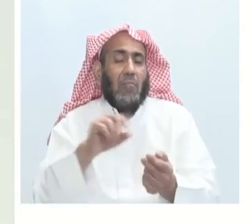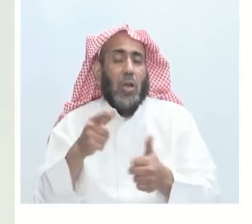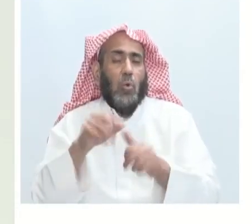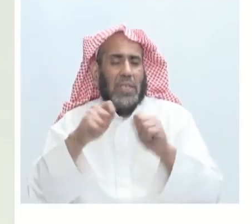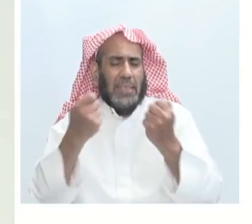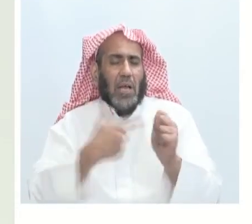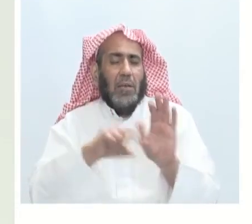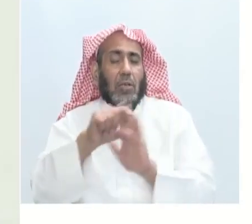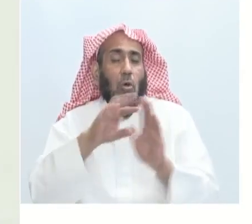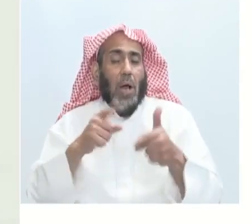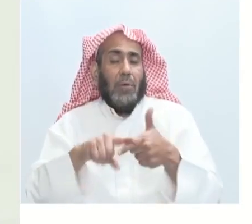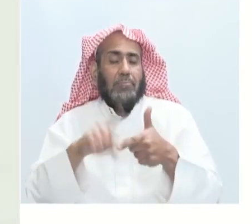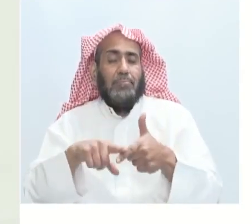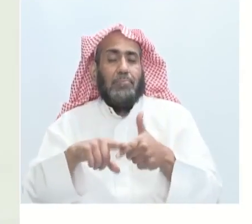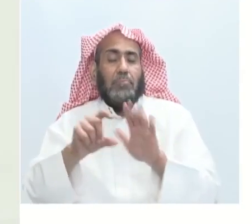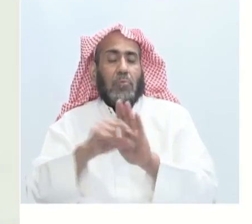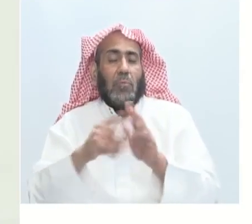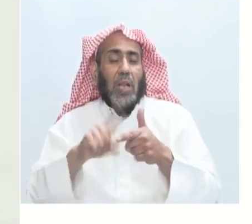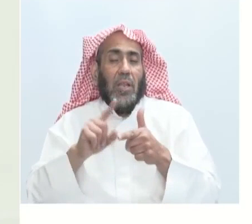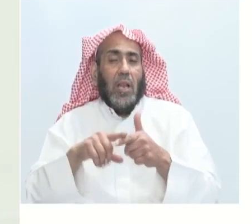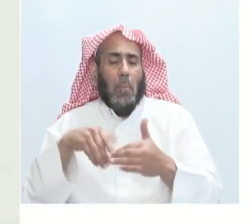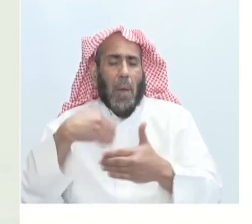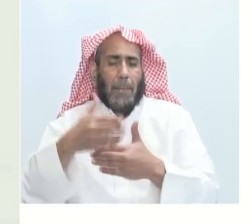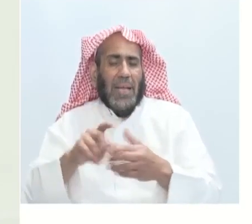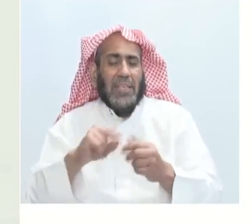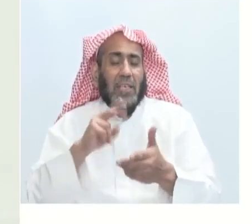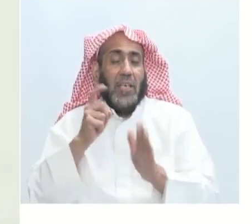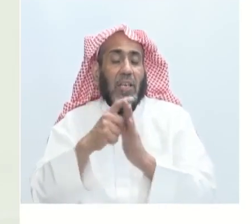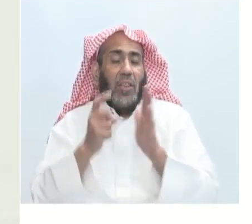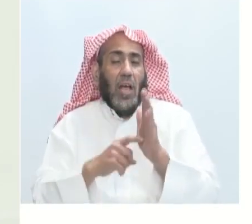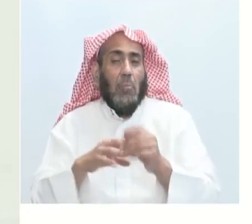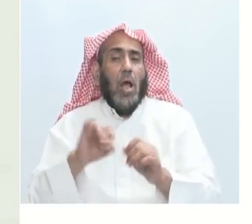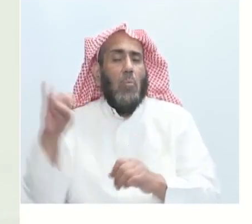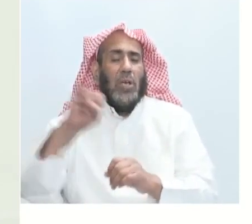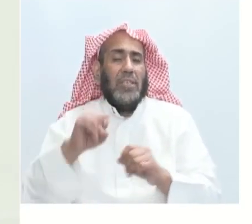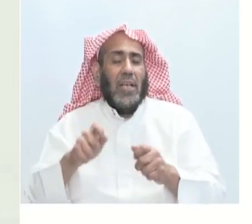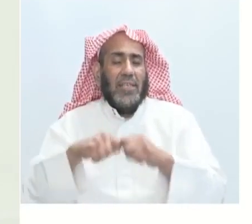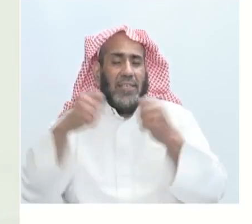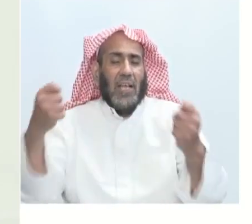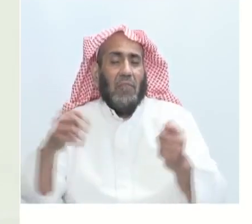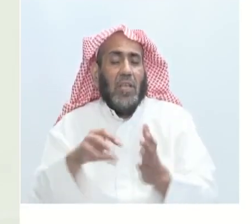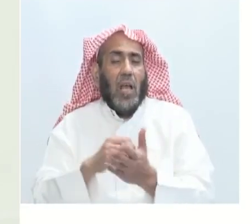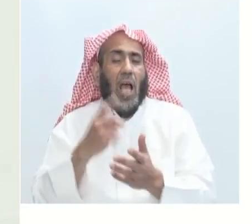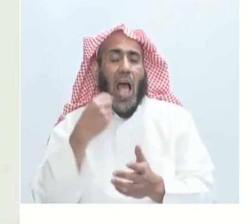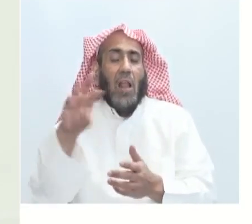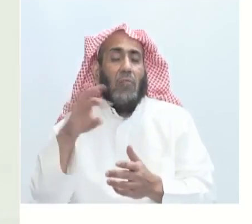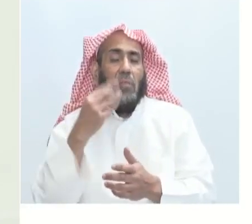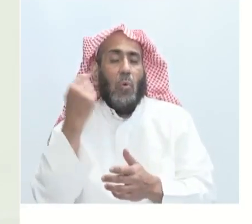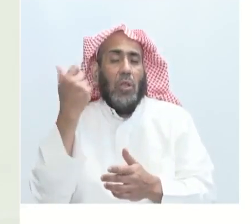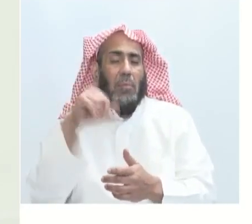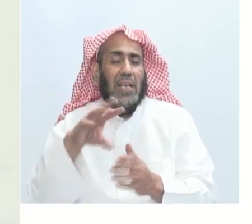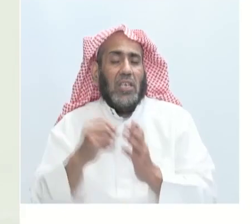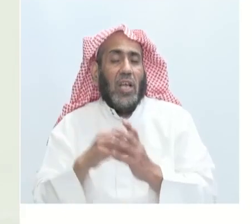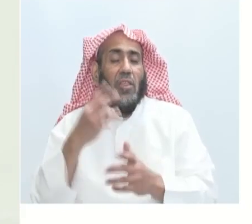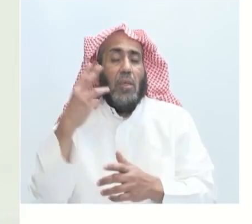الاولى ثم بعد ذلك في المرحله الثانيه الى ما بعد صدور نظام المؤسسات الصحفيه ومنها صدر 1381 انشاء